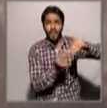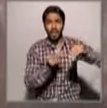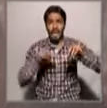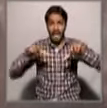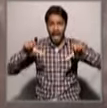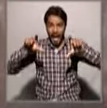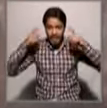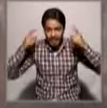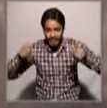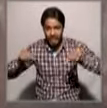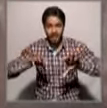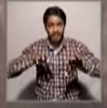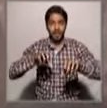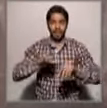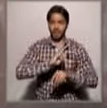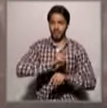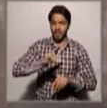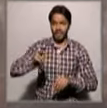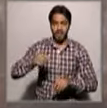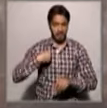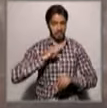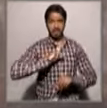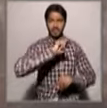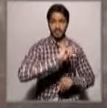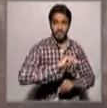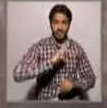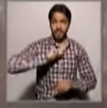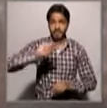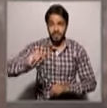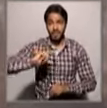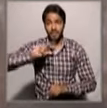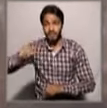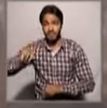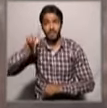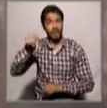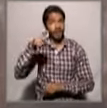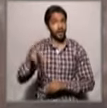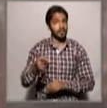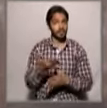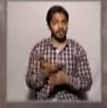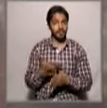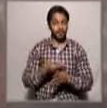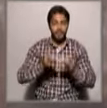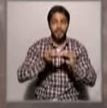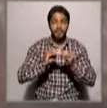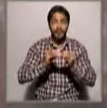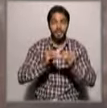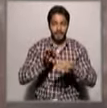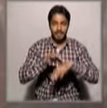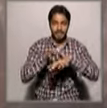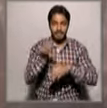في صفاتهم. هذه امور وخلال بتحكمها الديانه ويحكمها البيئه ويحكمها غير ذلك من هذه